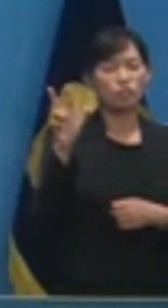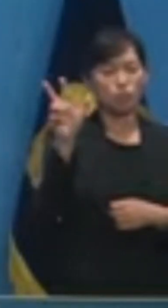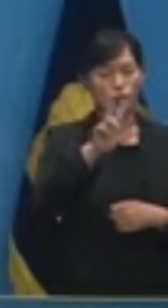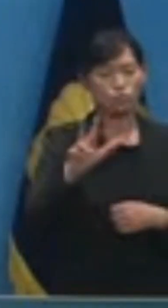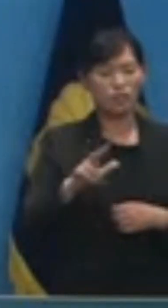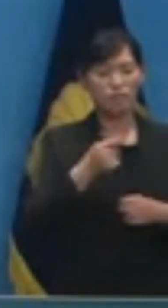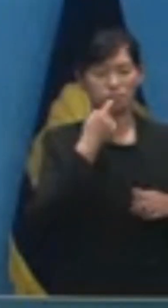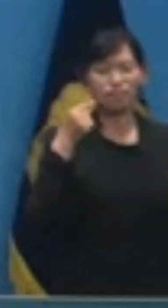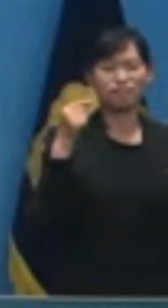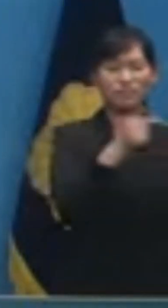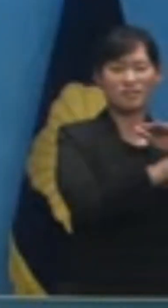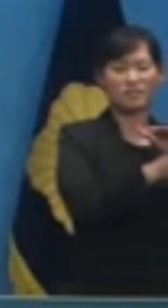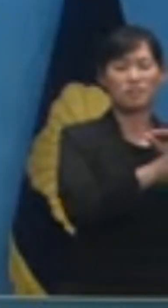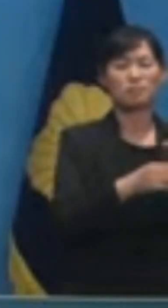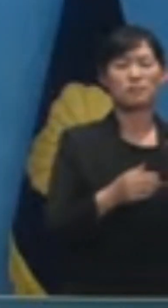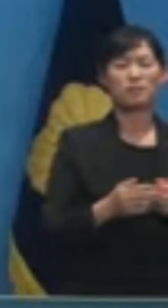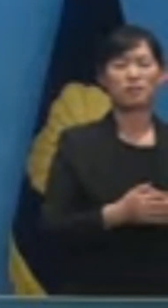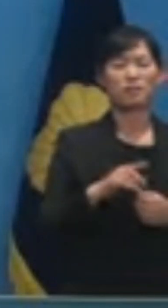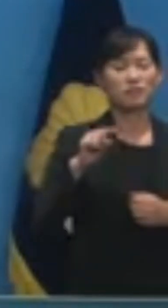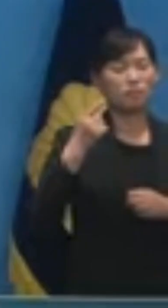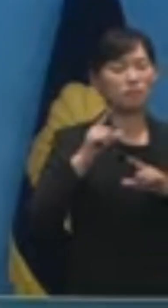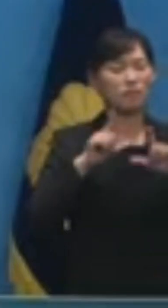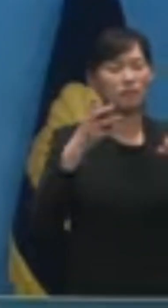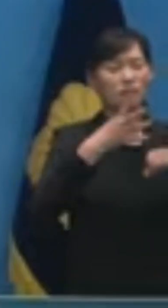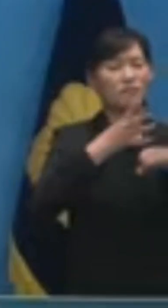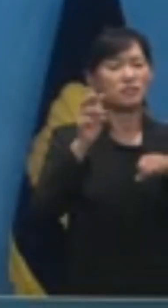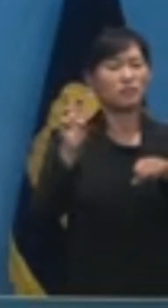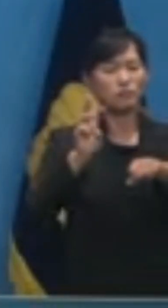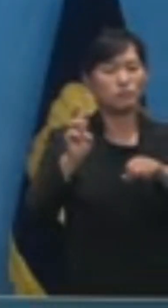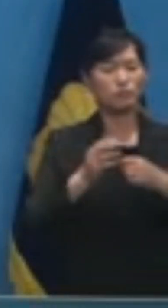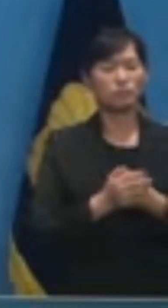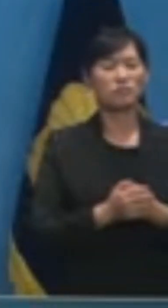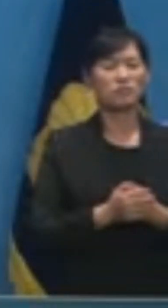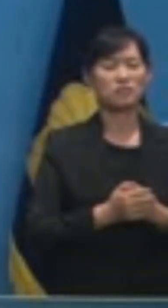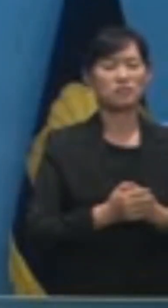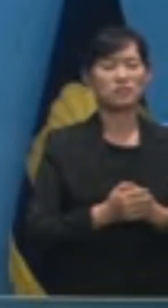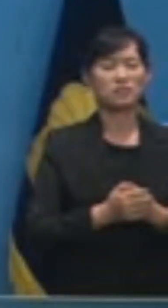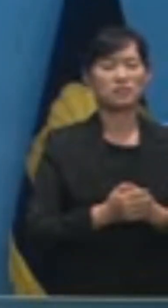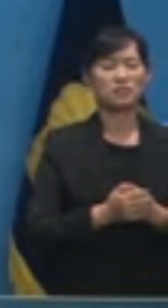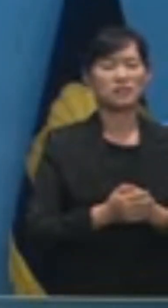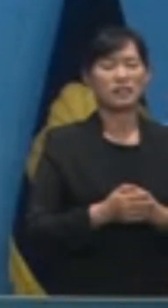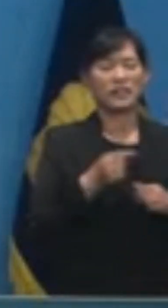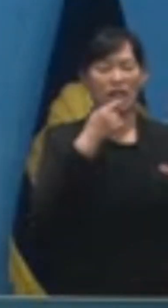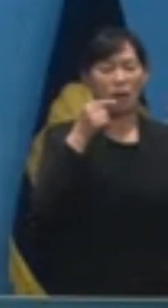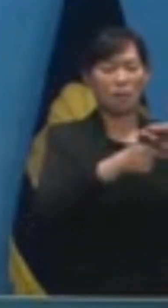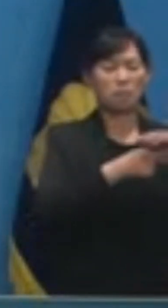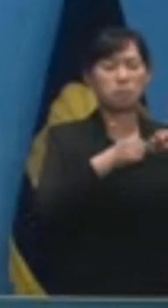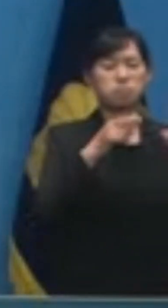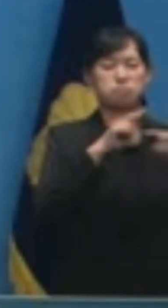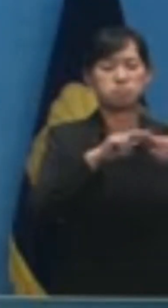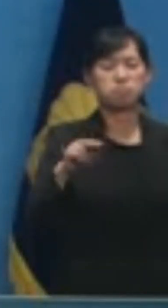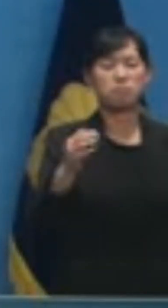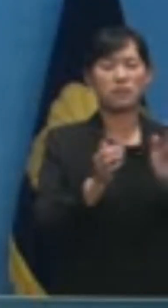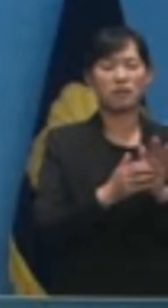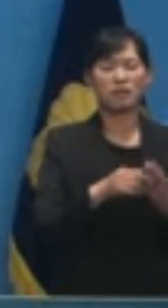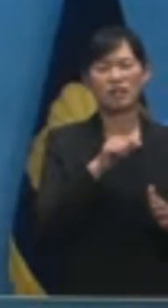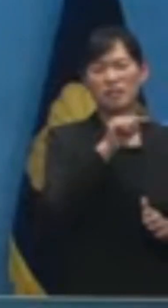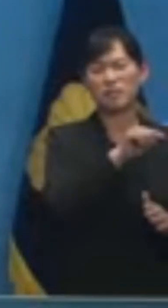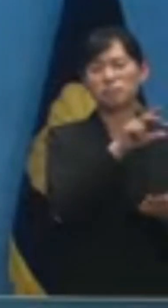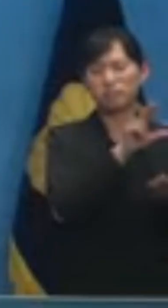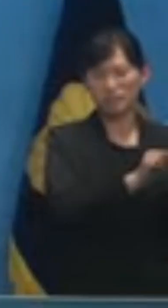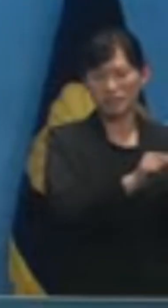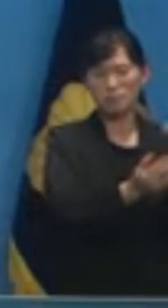비상계엄을 선포하였고 다음날 4시 30분 국무회의 의결로 계엄 해제를 선포하였다. 결국 이